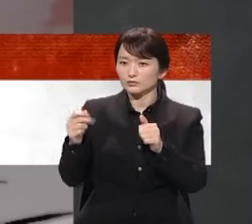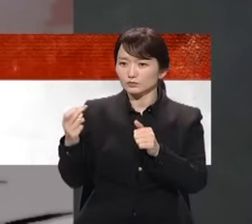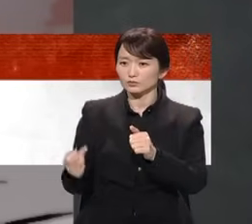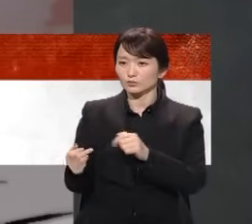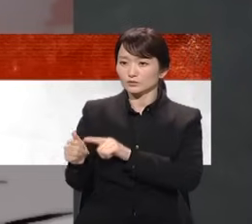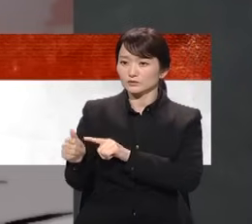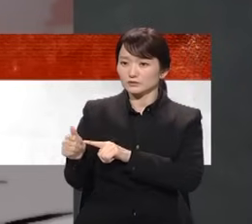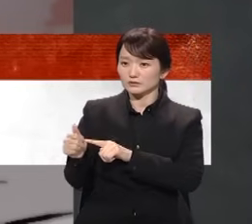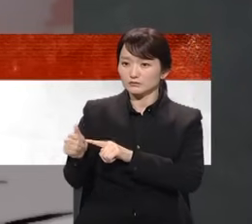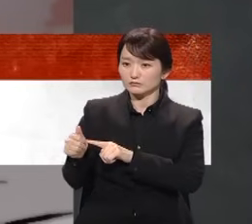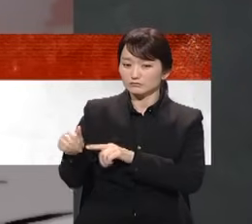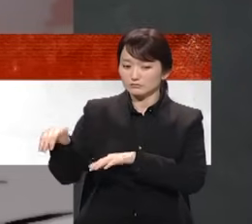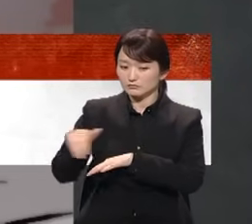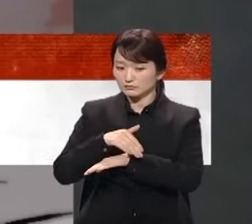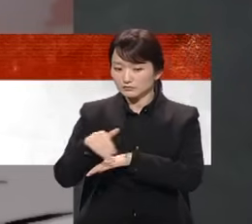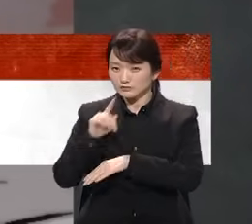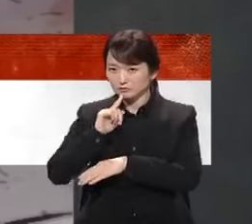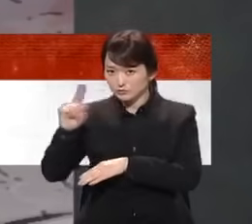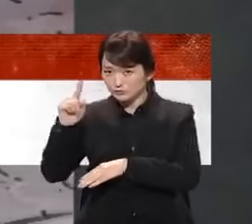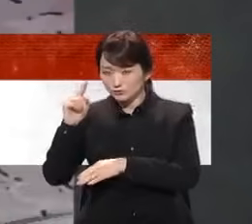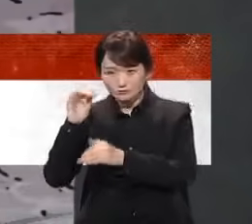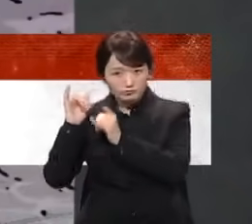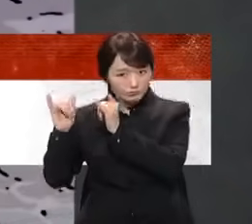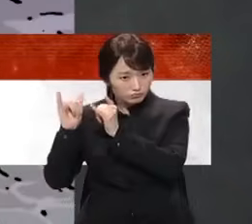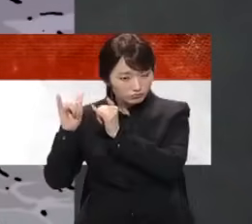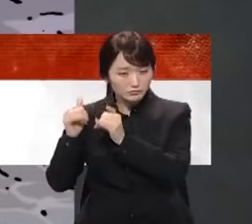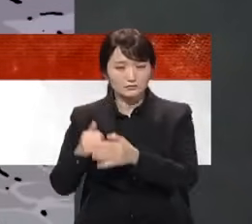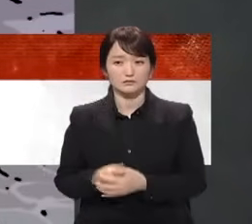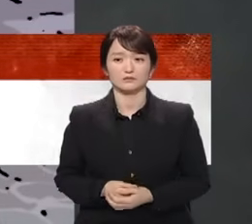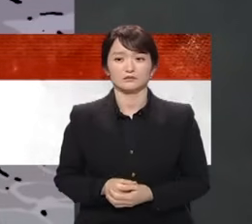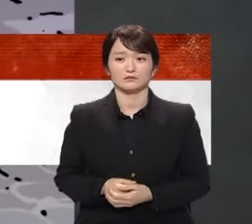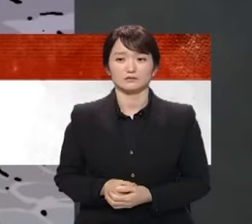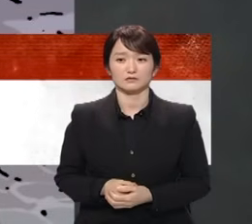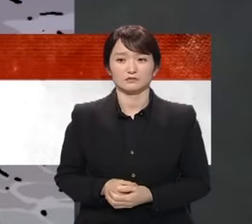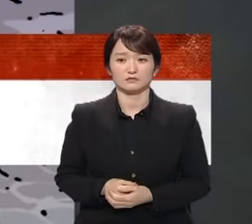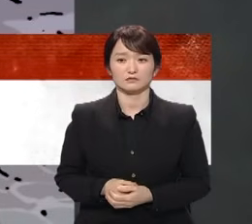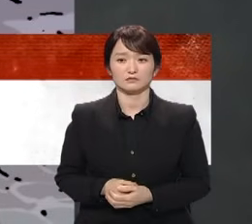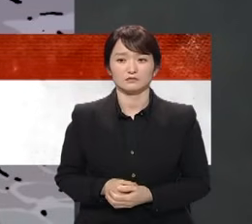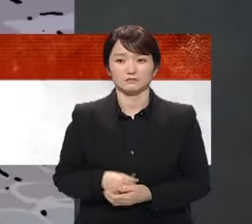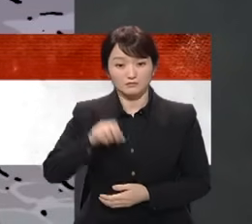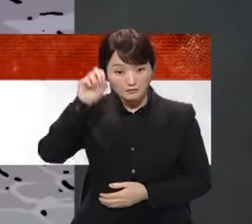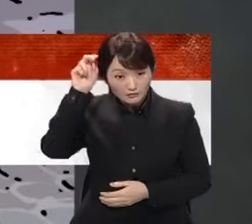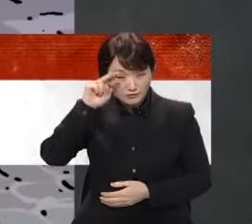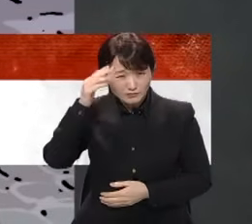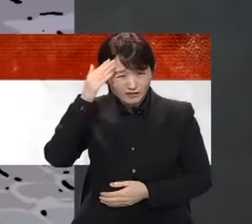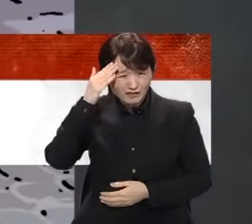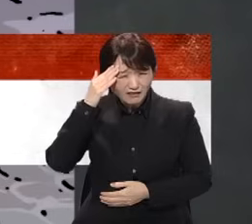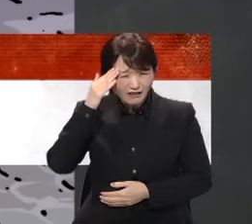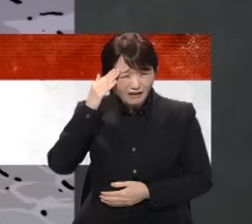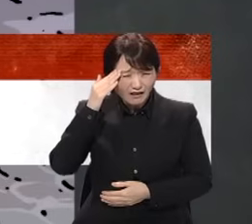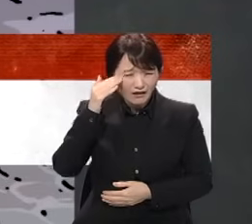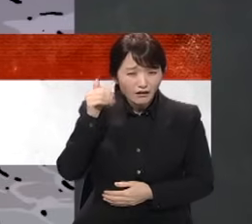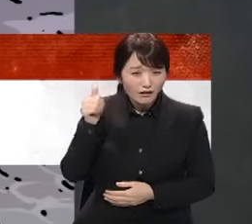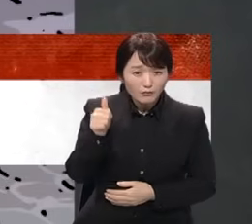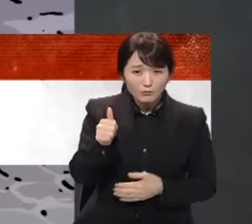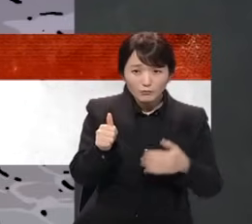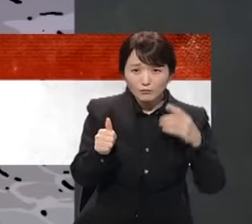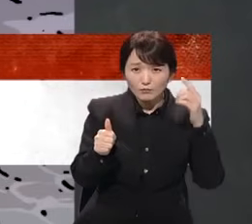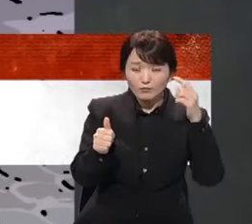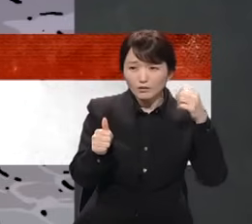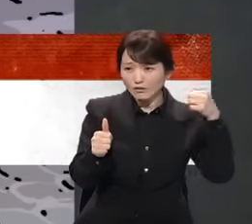신고를 하나 전화 통화를 하더라고요. 그러고 갑자기 껌껌한 데서 주먹이 이렇게